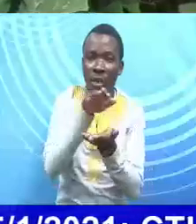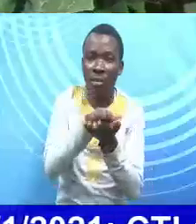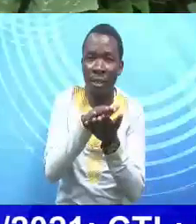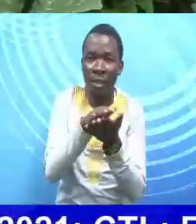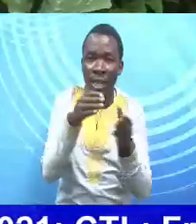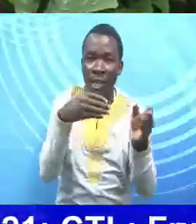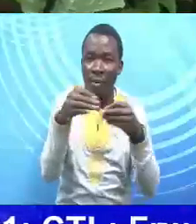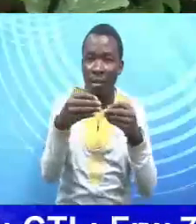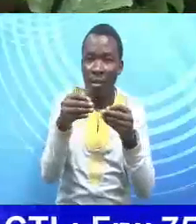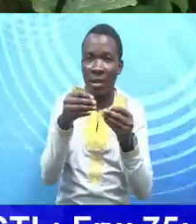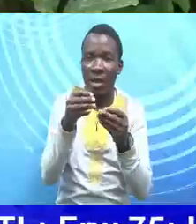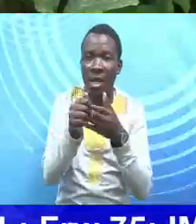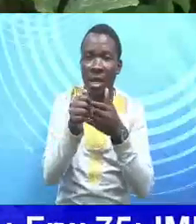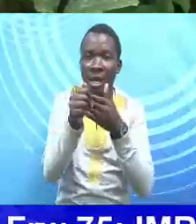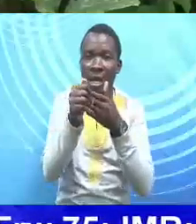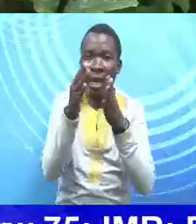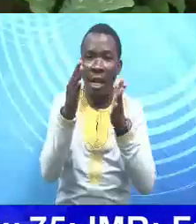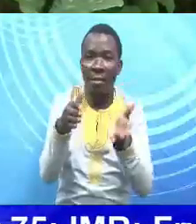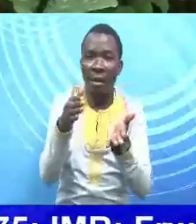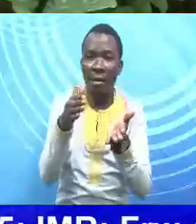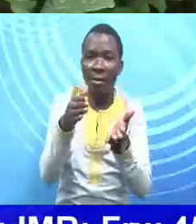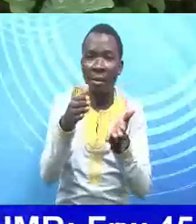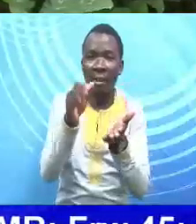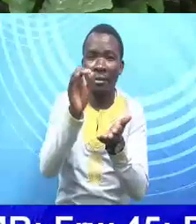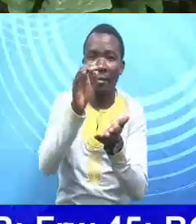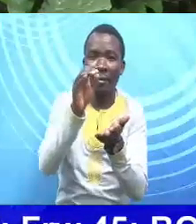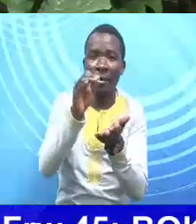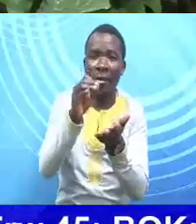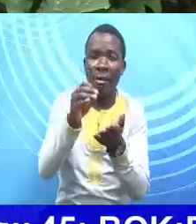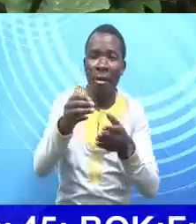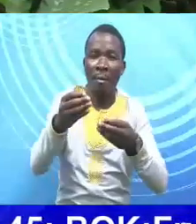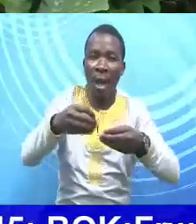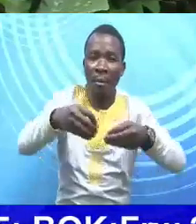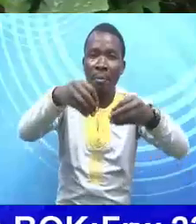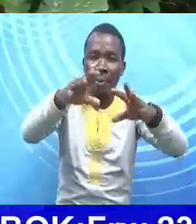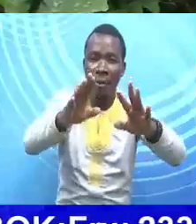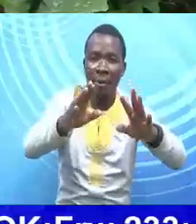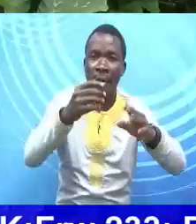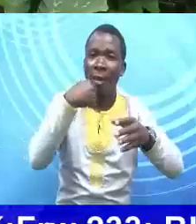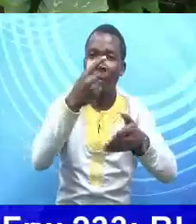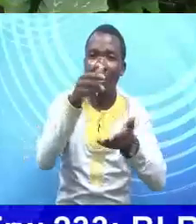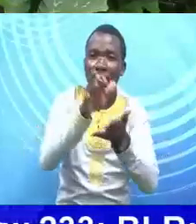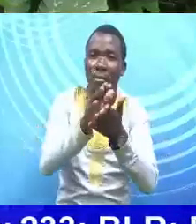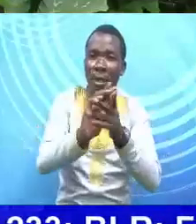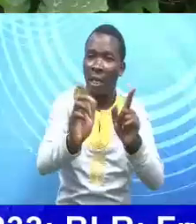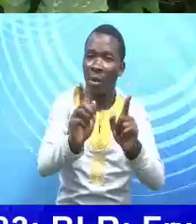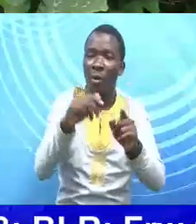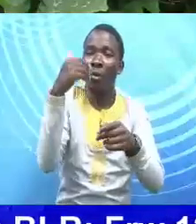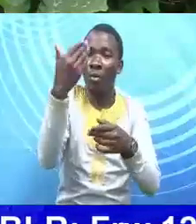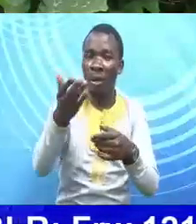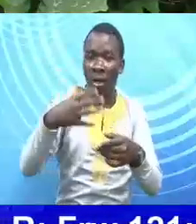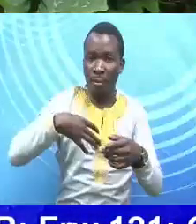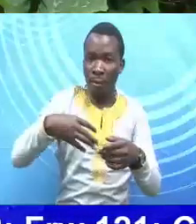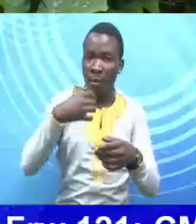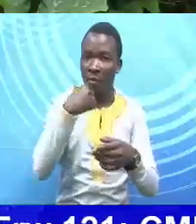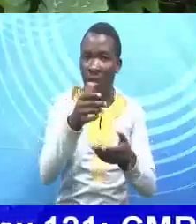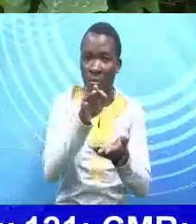baje kubisohora nibo bavuze ati ntimubigire mubibike ubwo rero na nyir'inzu avuga yuko tutagomba kubibika rero